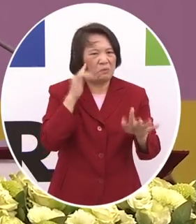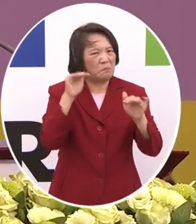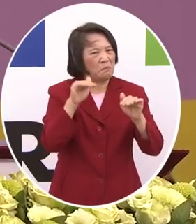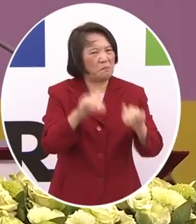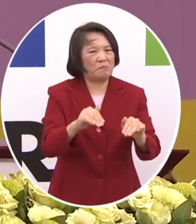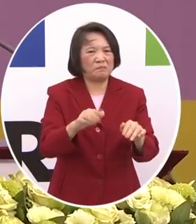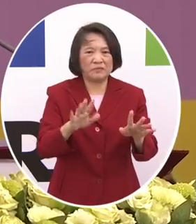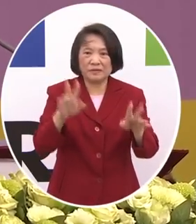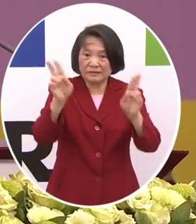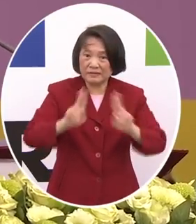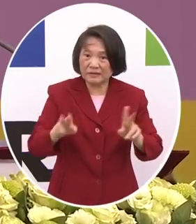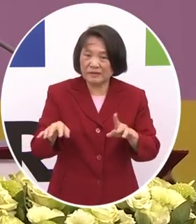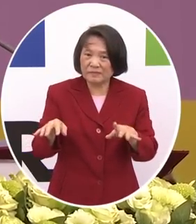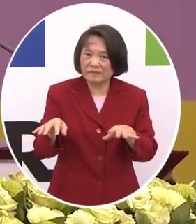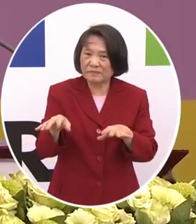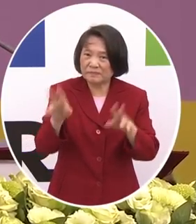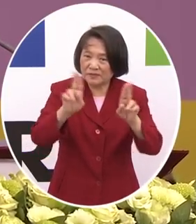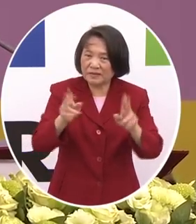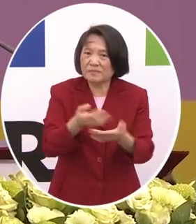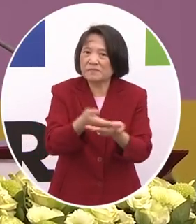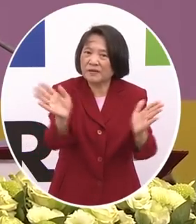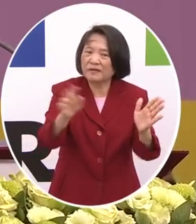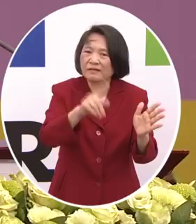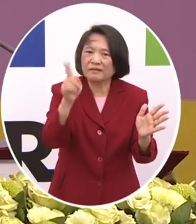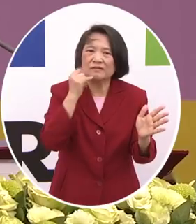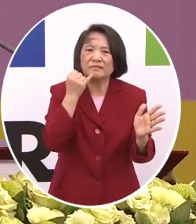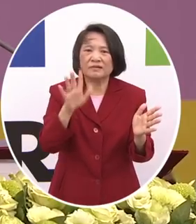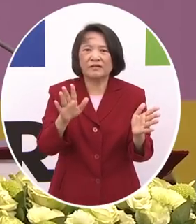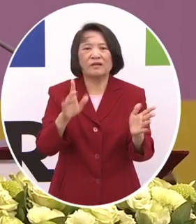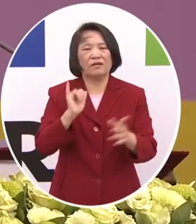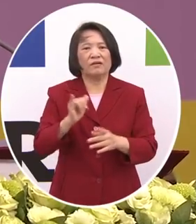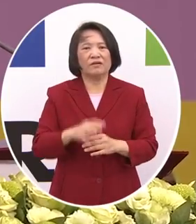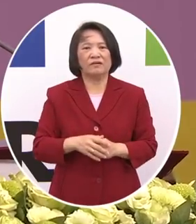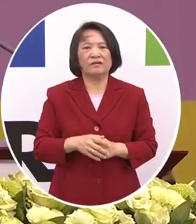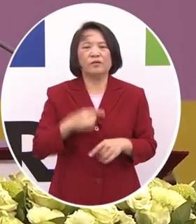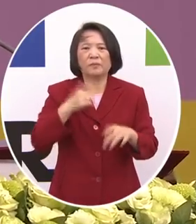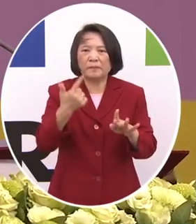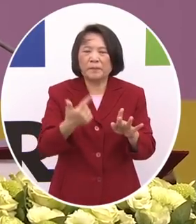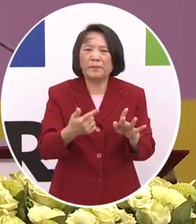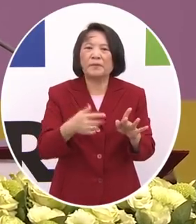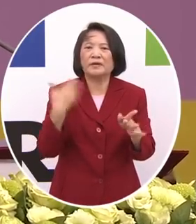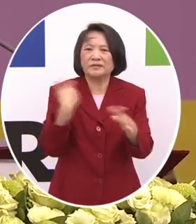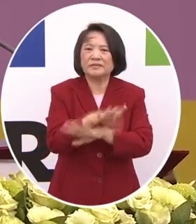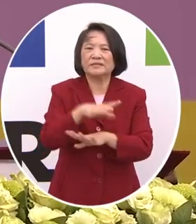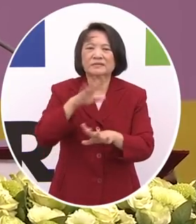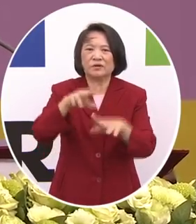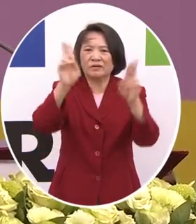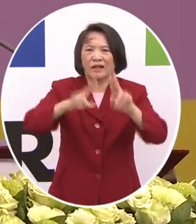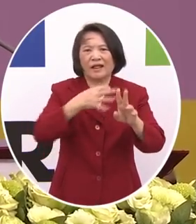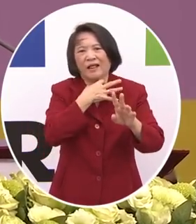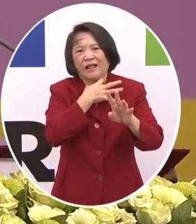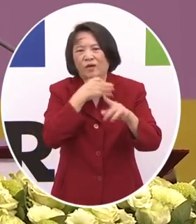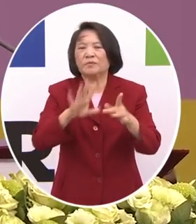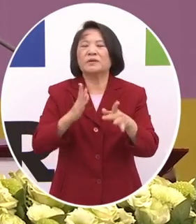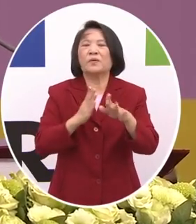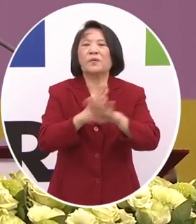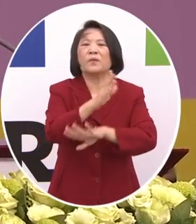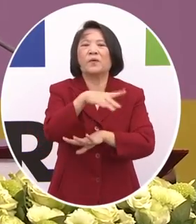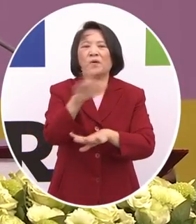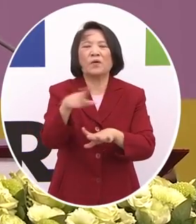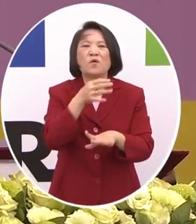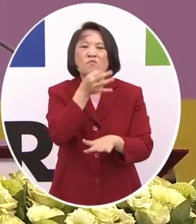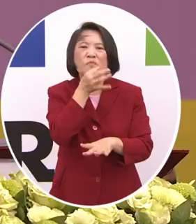电警戒的橘灯一天也没有亮过，我们度过了供电的危机。我们再回忆一